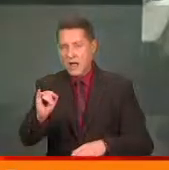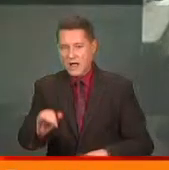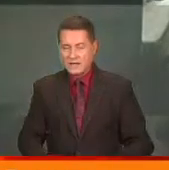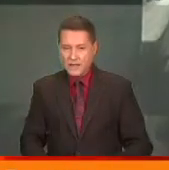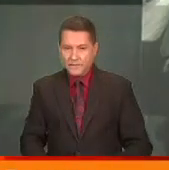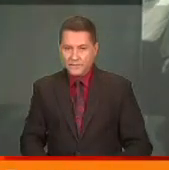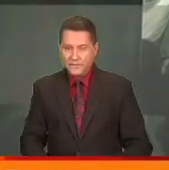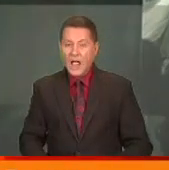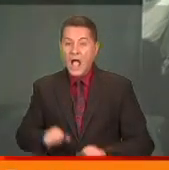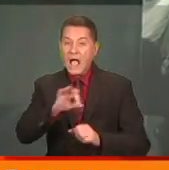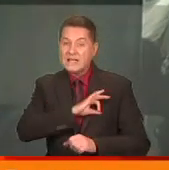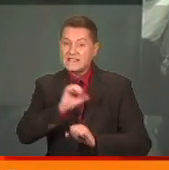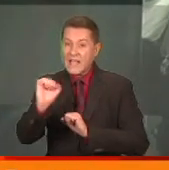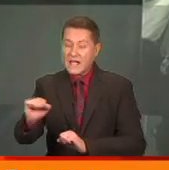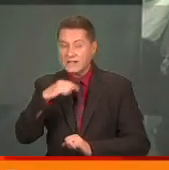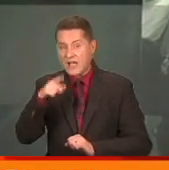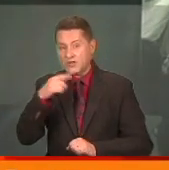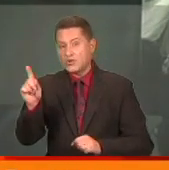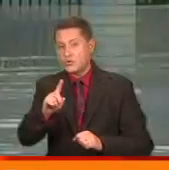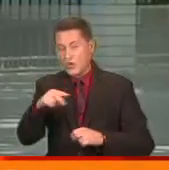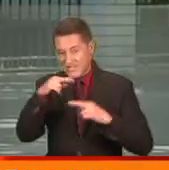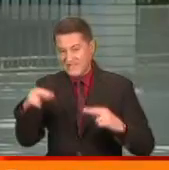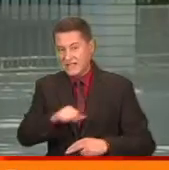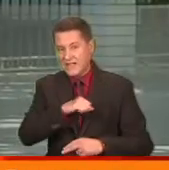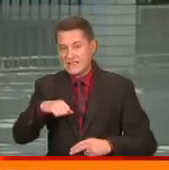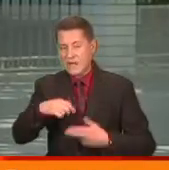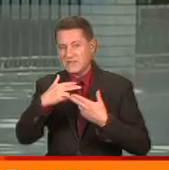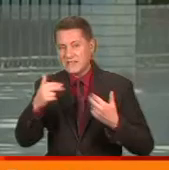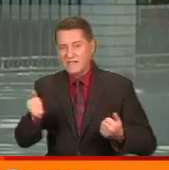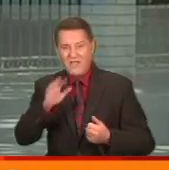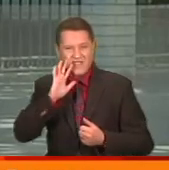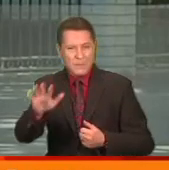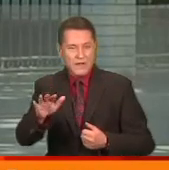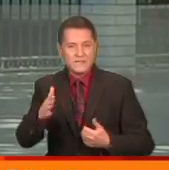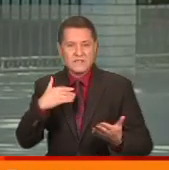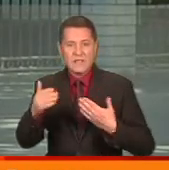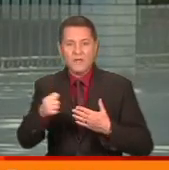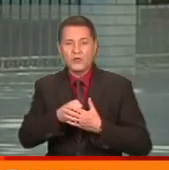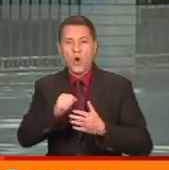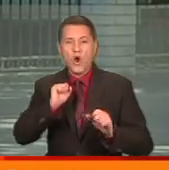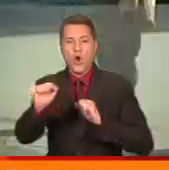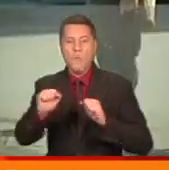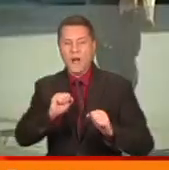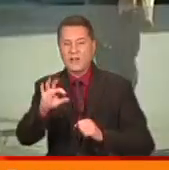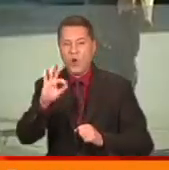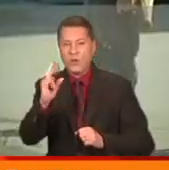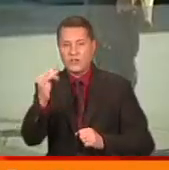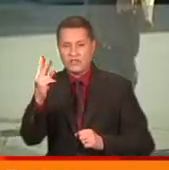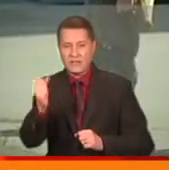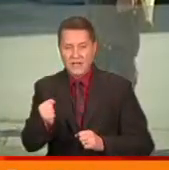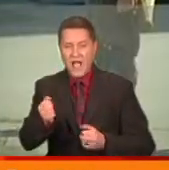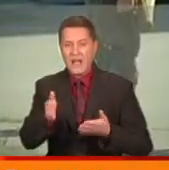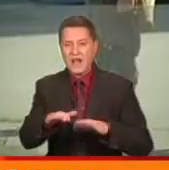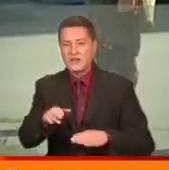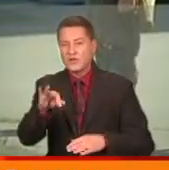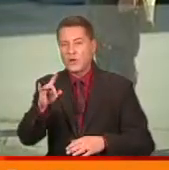Щоправда, захист каже, що в суді свідок сам зізнався у неприязному ставленні до комбата Онищенка та решти торнадівців, а тому,